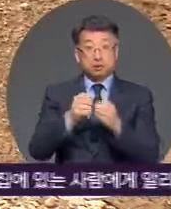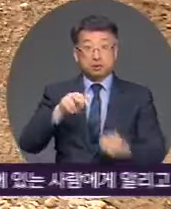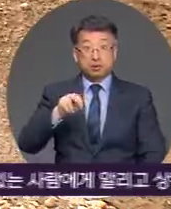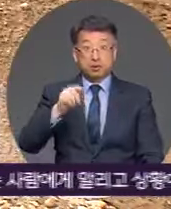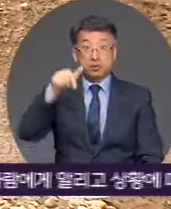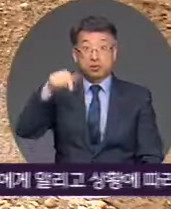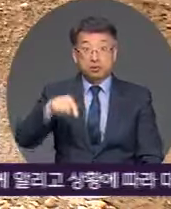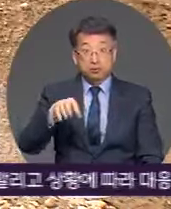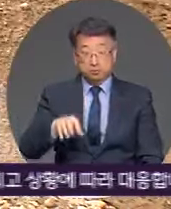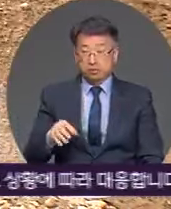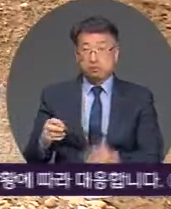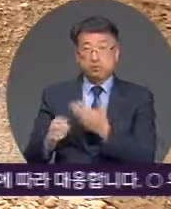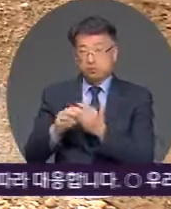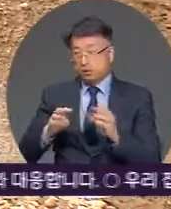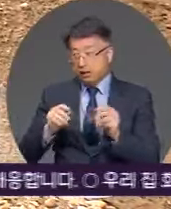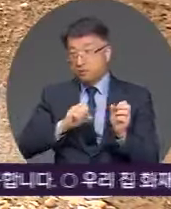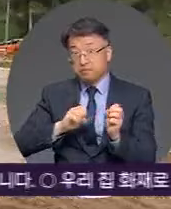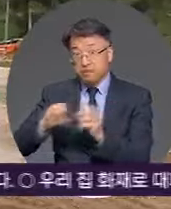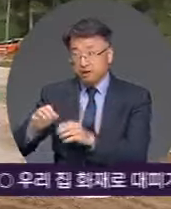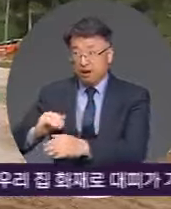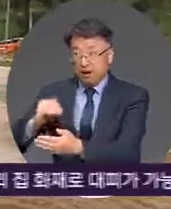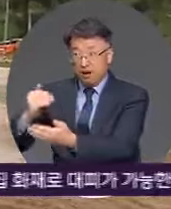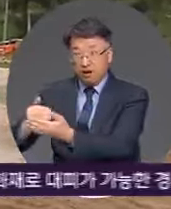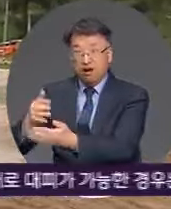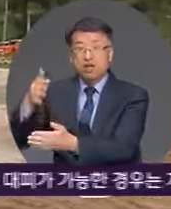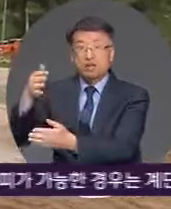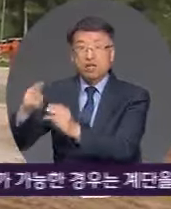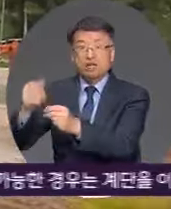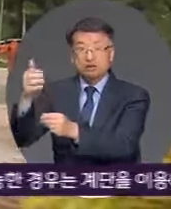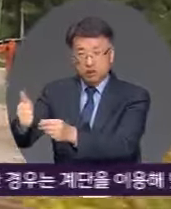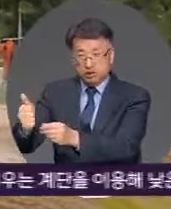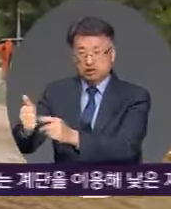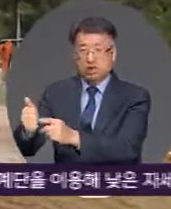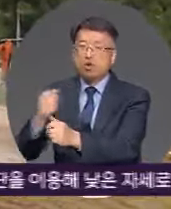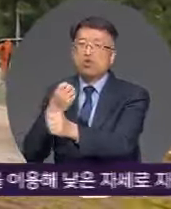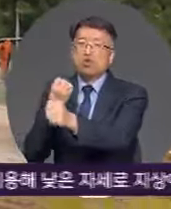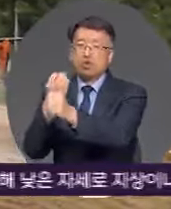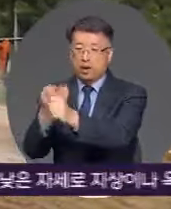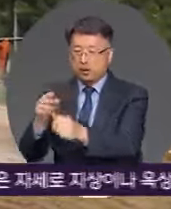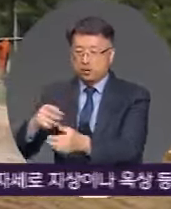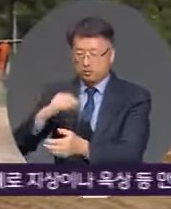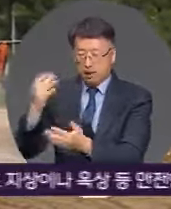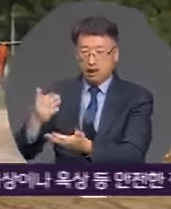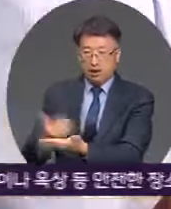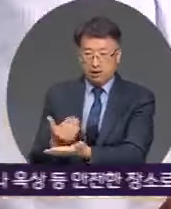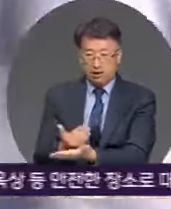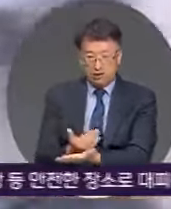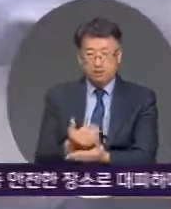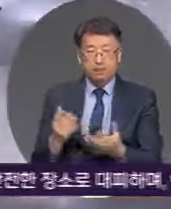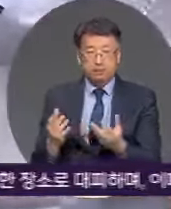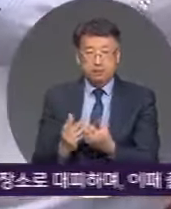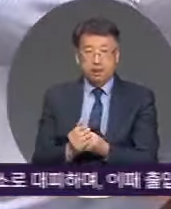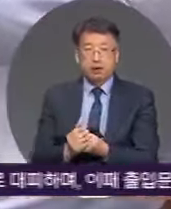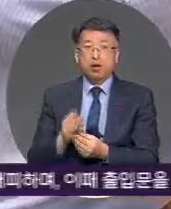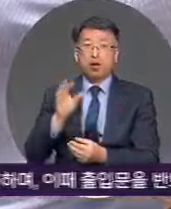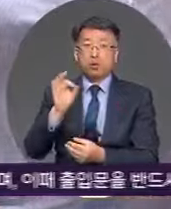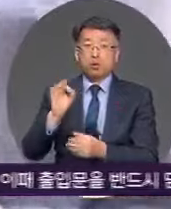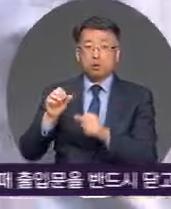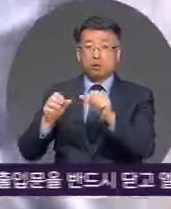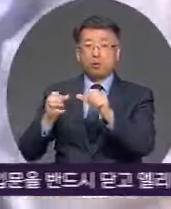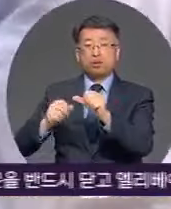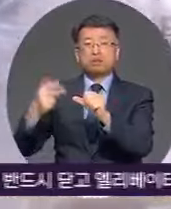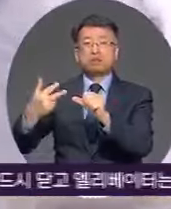구청은 불법 성토 연미로 땅 주인을 고발하고 원상 복구를 위한 행정 대집행 비용 5억 7천만 원을